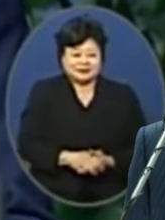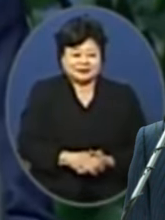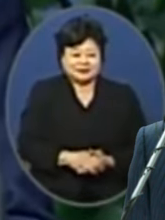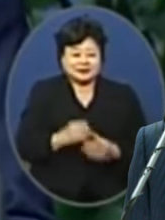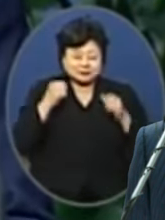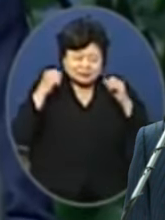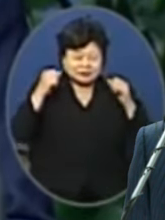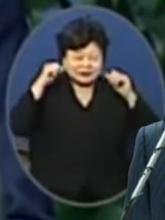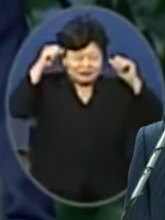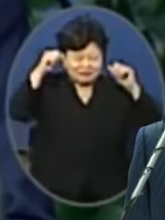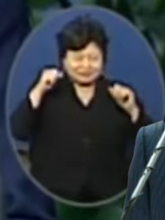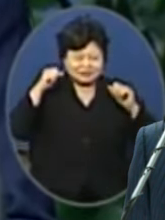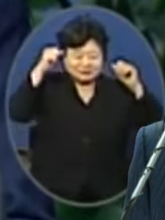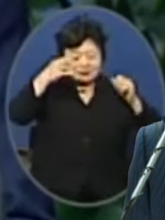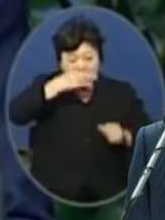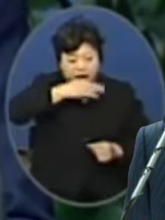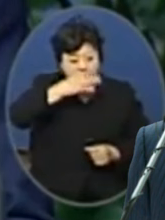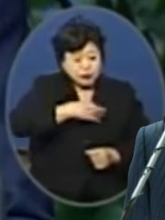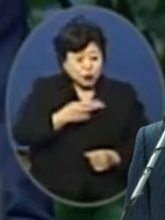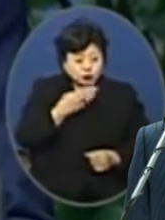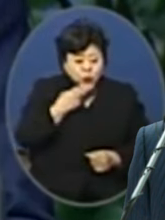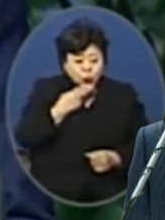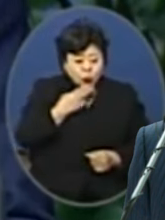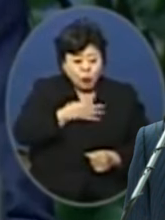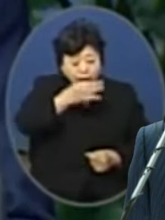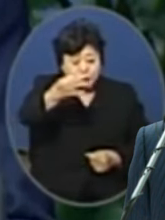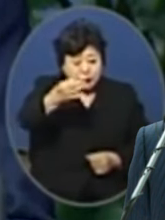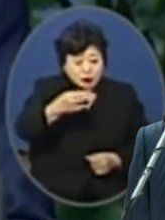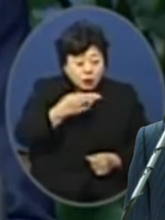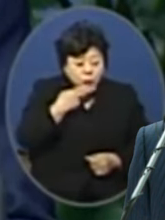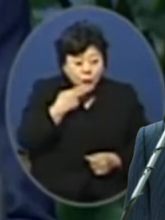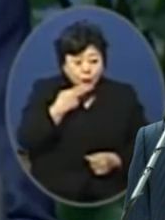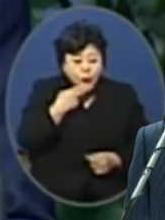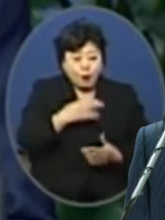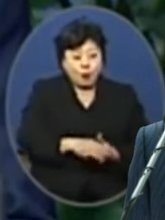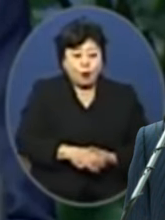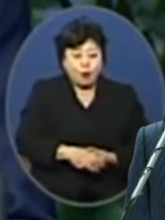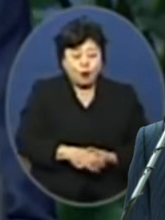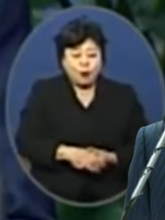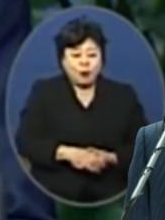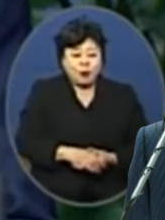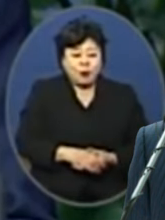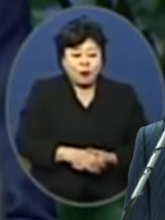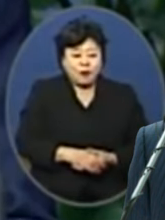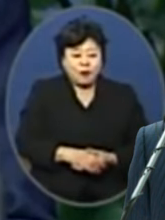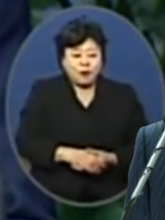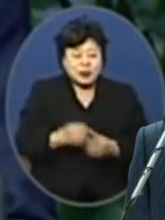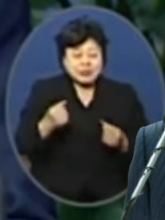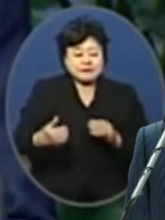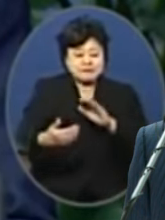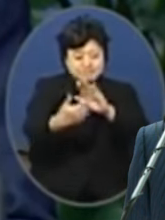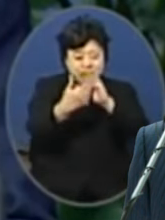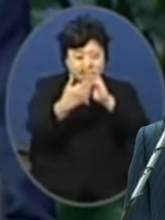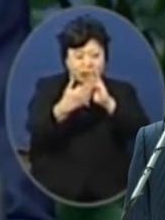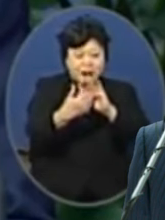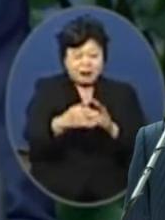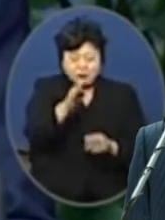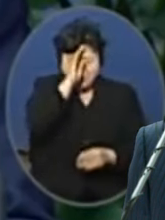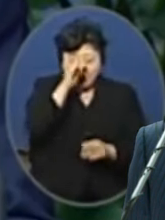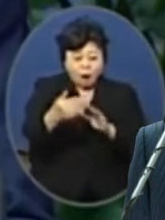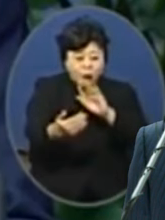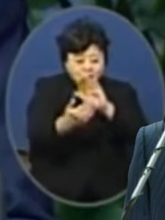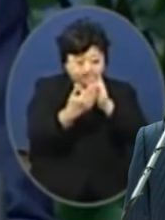튼튼해지면 감기도 안 들린대요 모든 저항력이 생겨서 튼튼하게 살 수 있다고 말하는